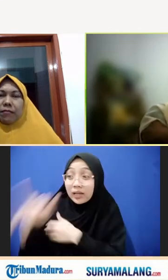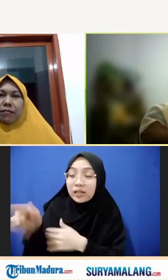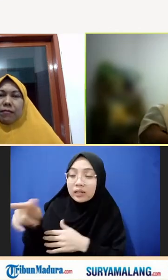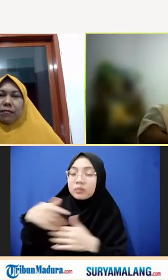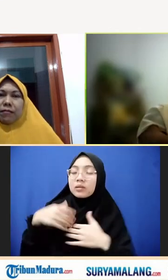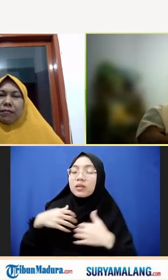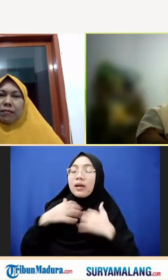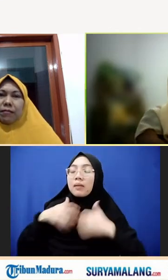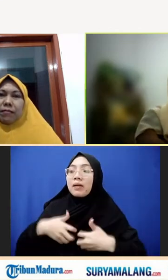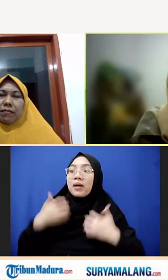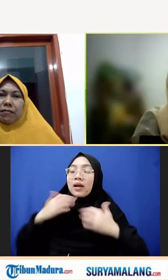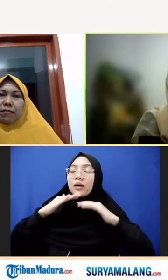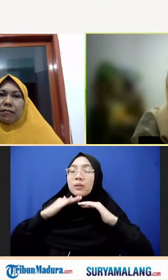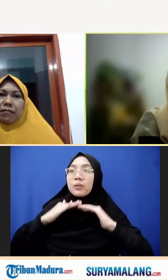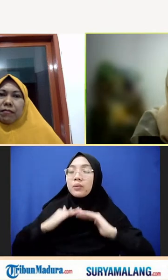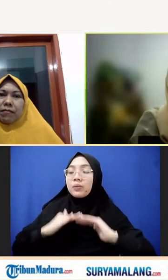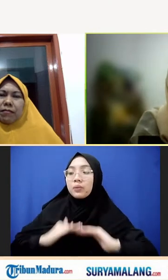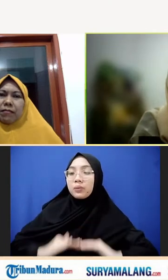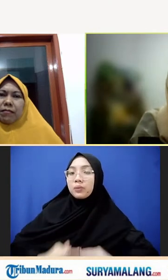marahnya.